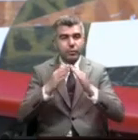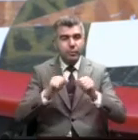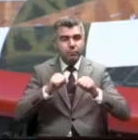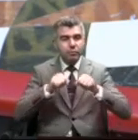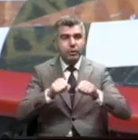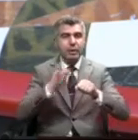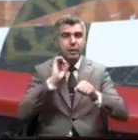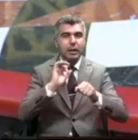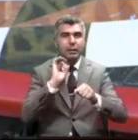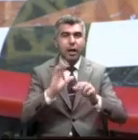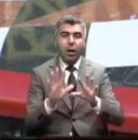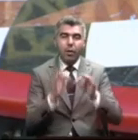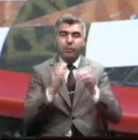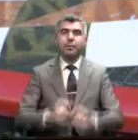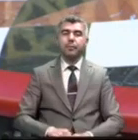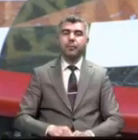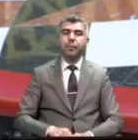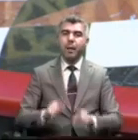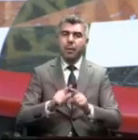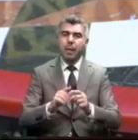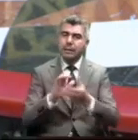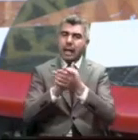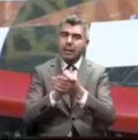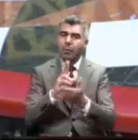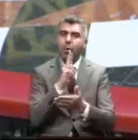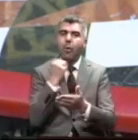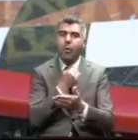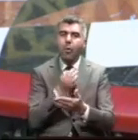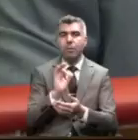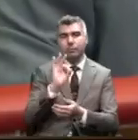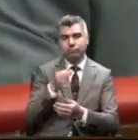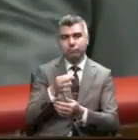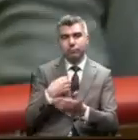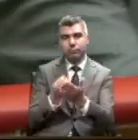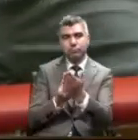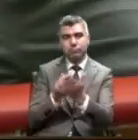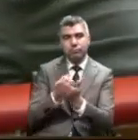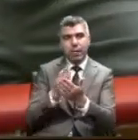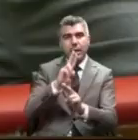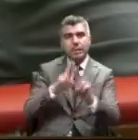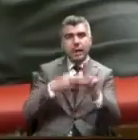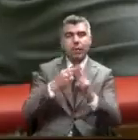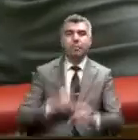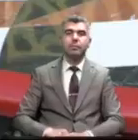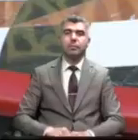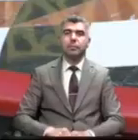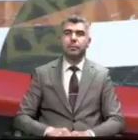اللي كتخرج ولكن في اطار التضامن الحكومي غنعطيكم بعض بعض الاجوبه بالنسبه